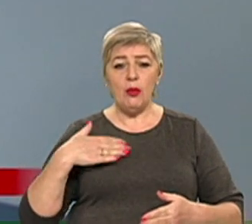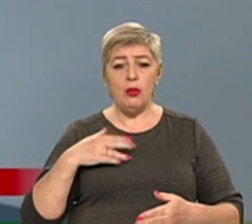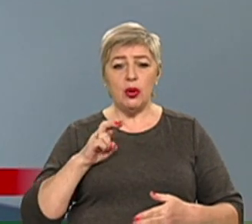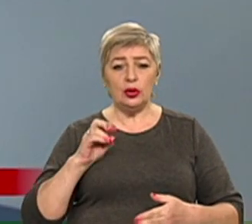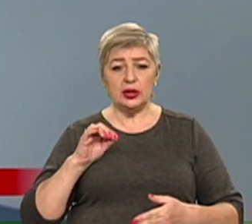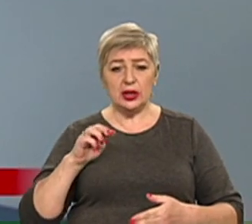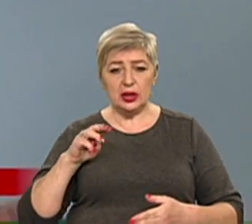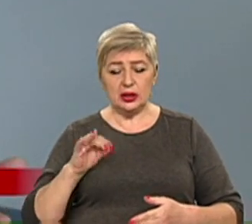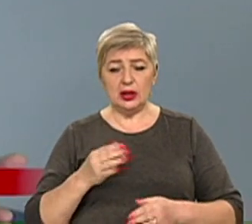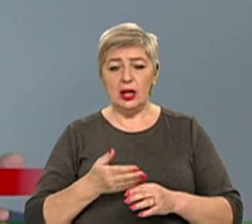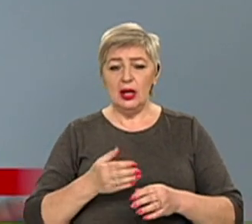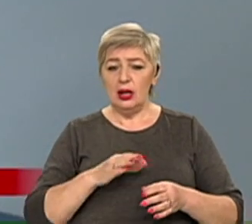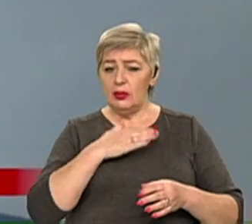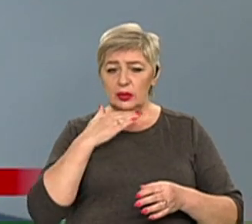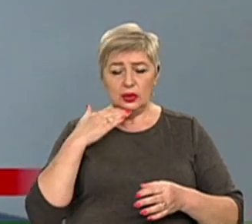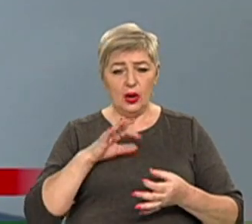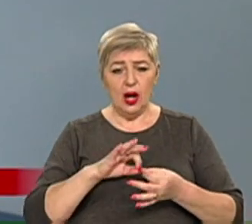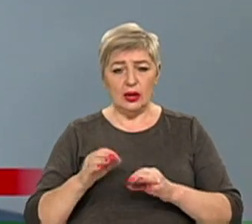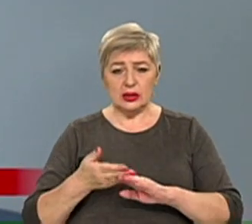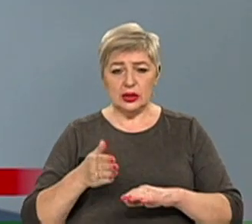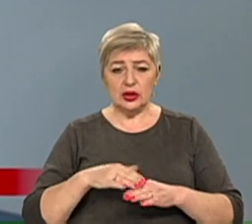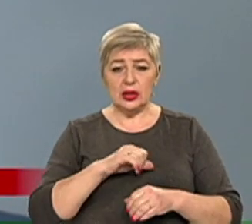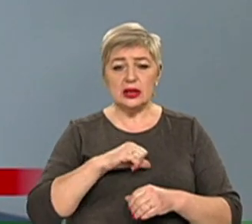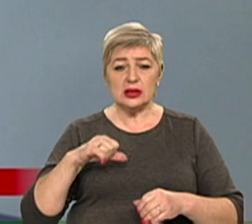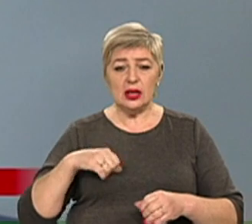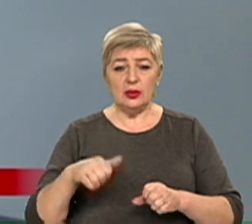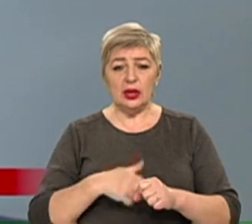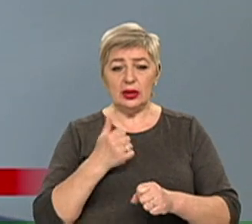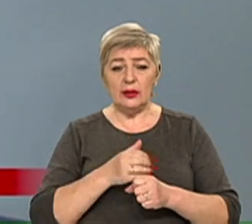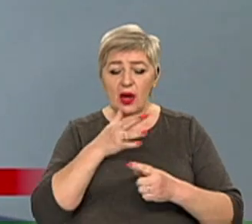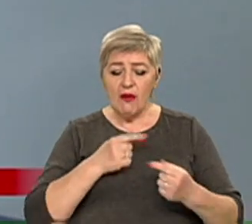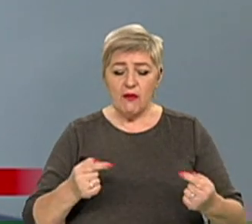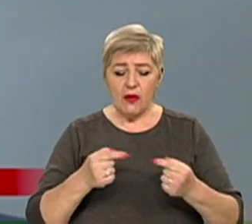осложнений. И самое главное, что человек должен сделать, вовремя обратиться к врачу.